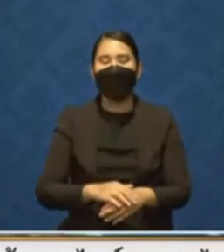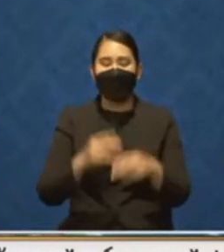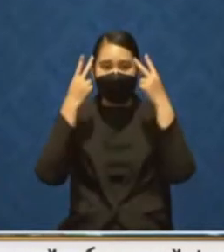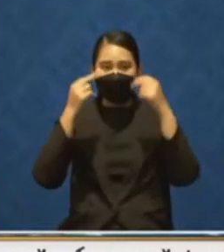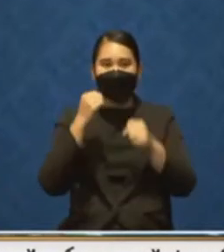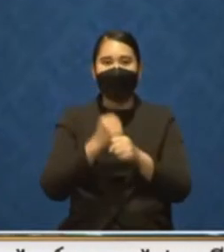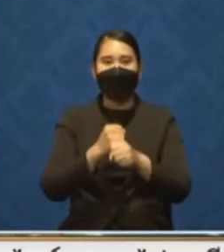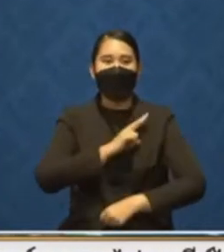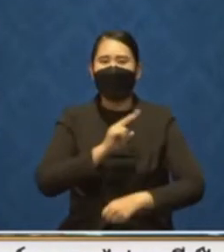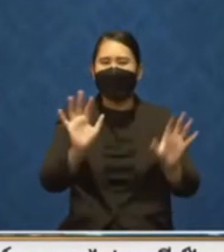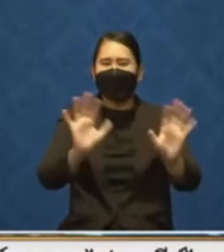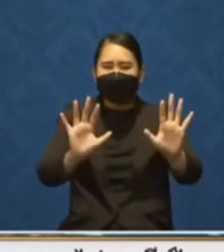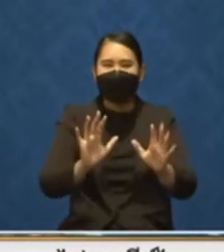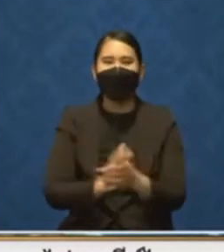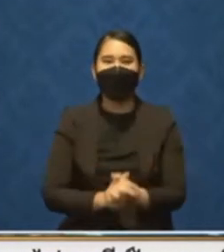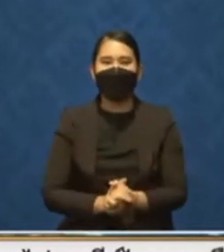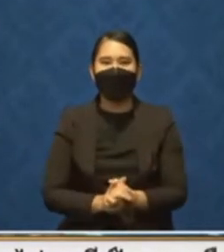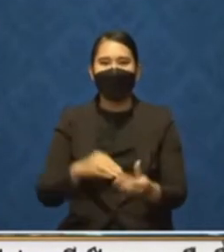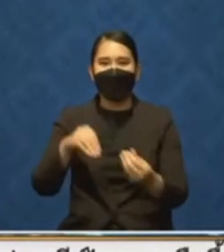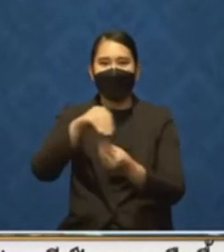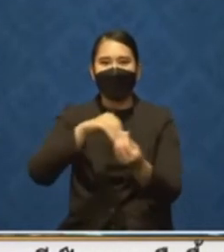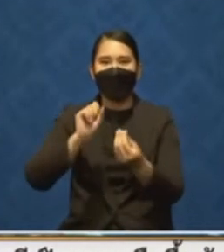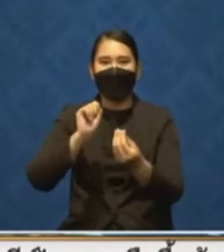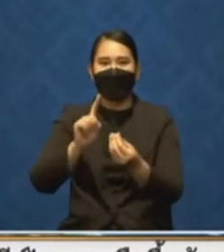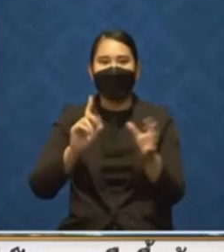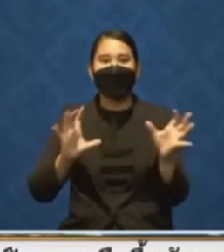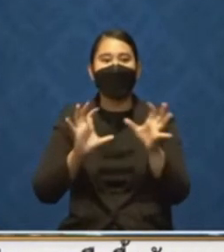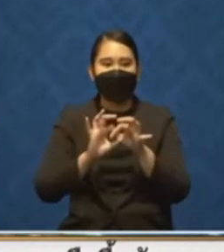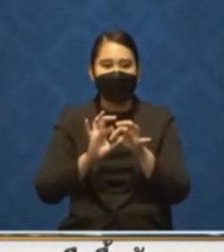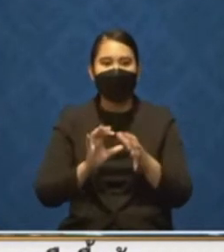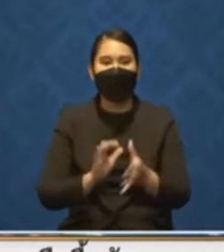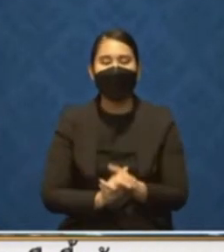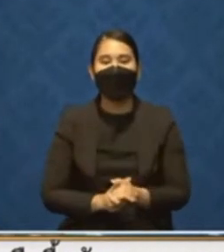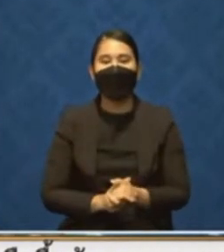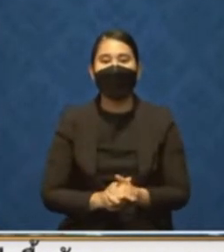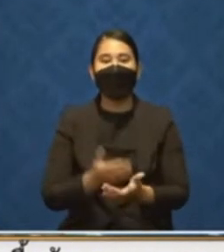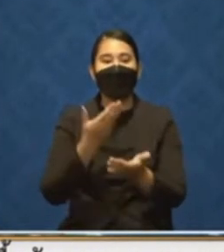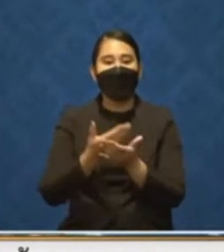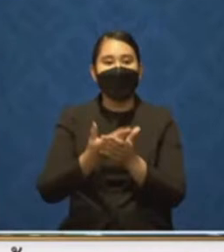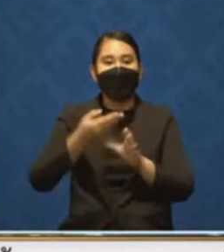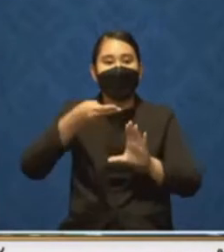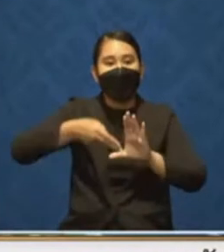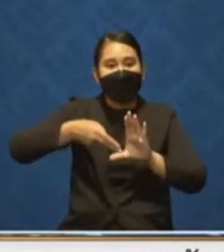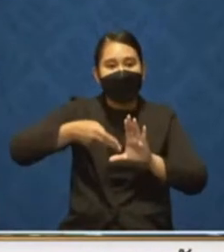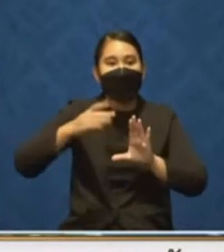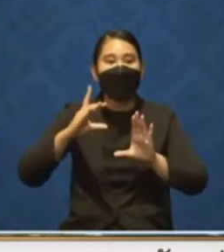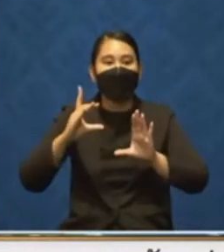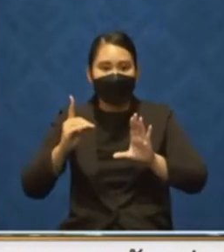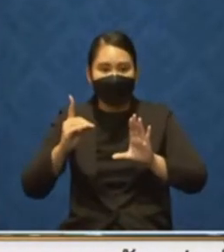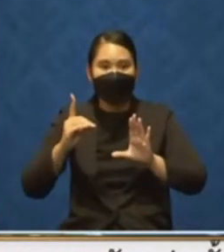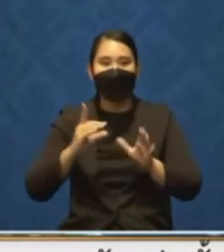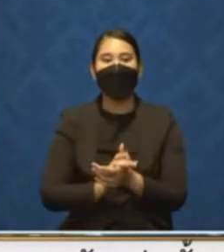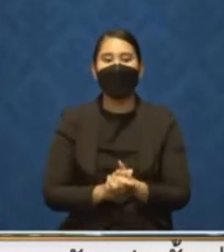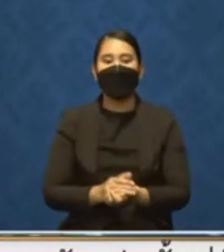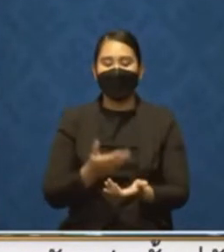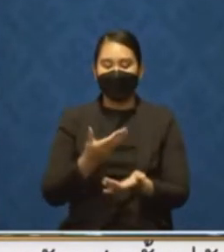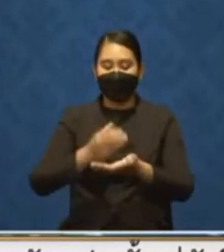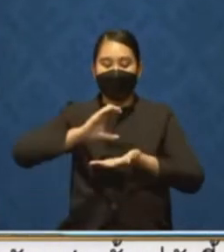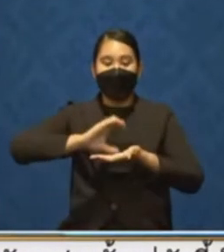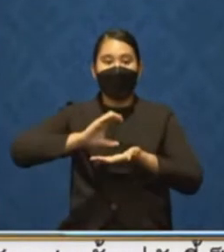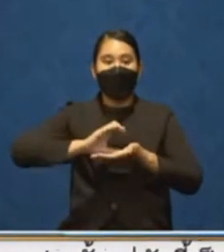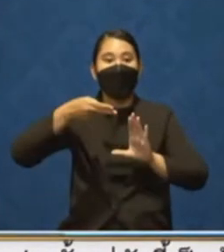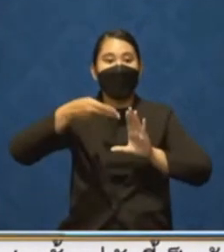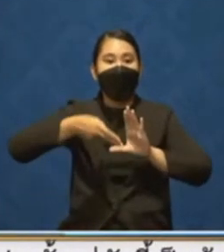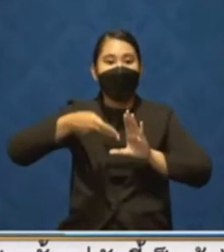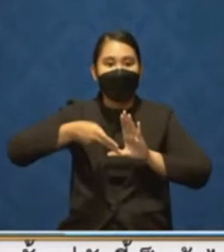เรื่องของพลังงานเรื่องของราคาดีเซลกองทุนน้ำมันตอน